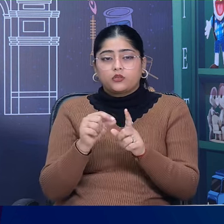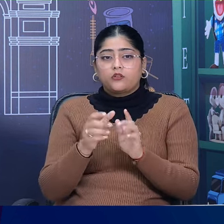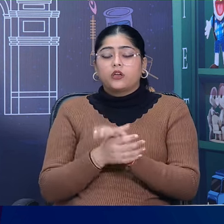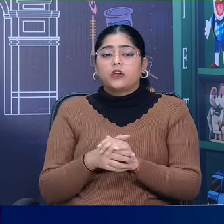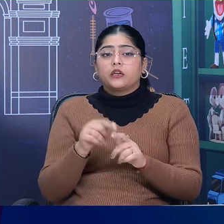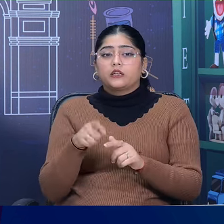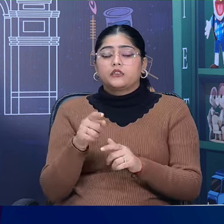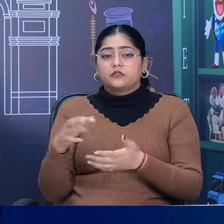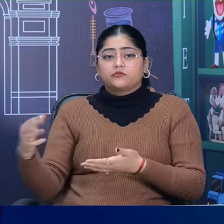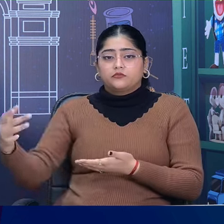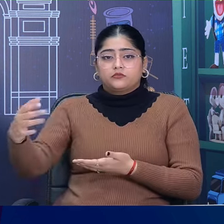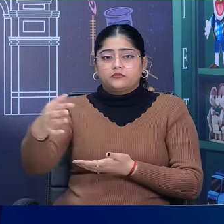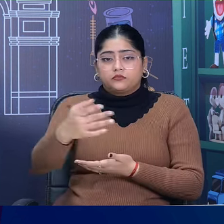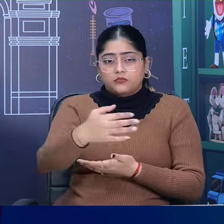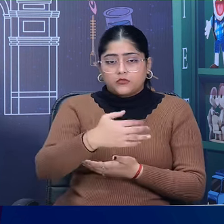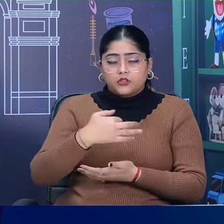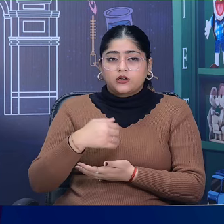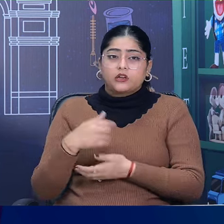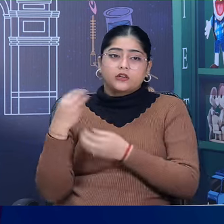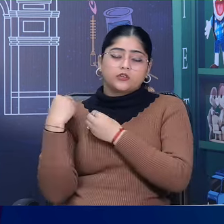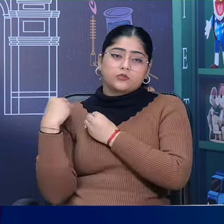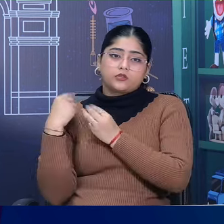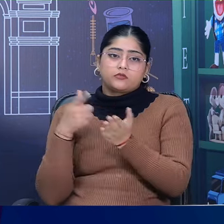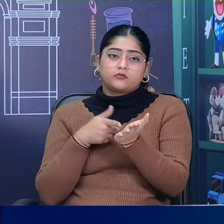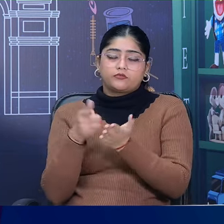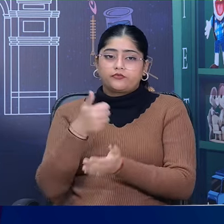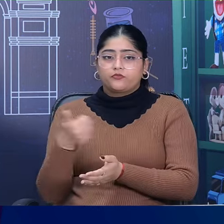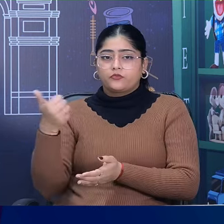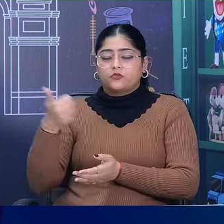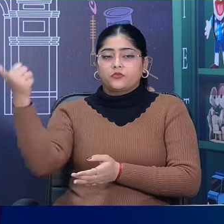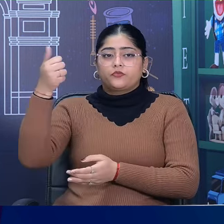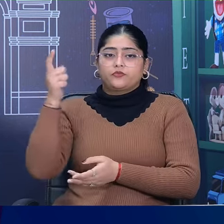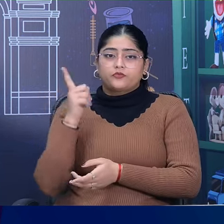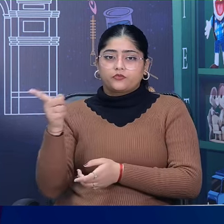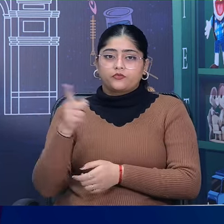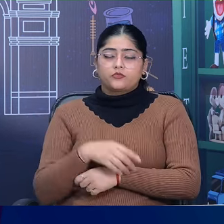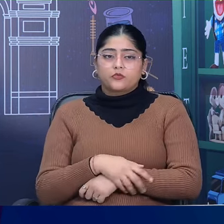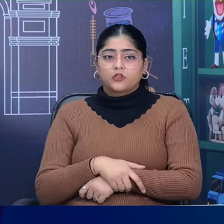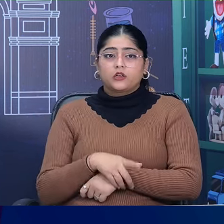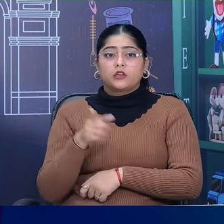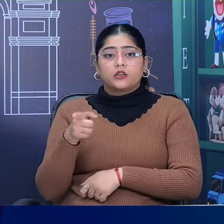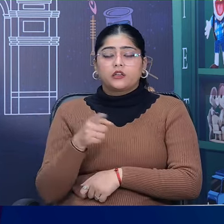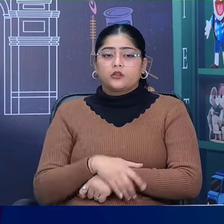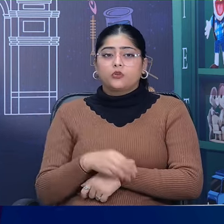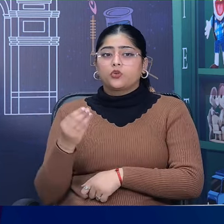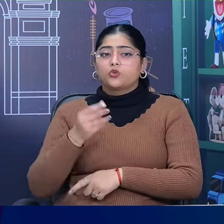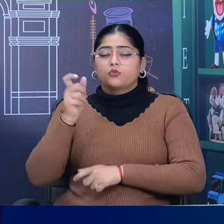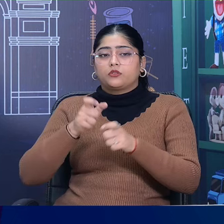इकट्ठा करने का जो काम है वो भी ग्राम पंंचायत करती है तो ग्राम पंचायत कुछ लोगों को